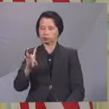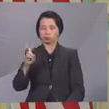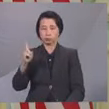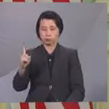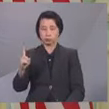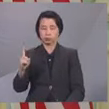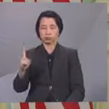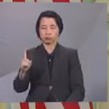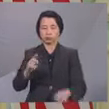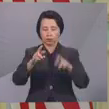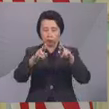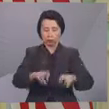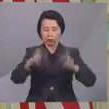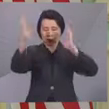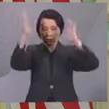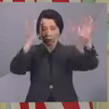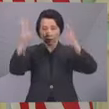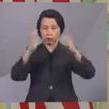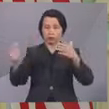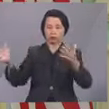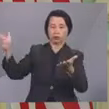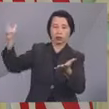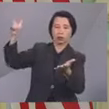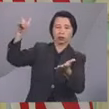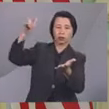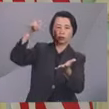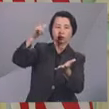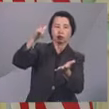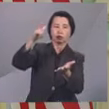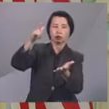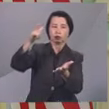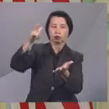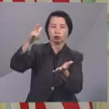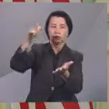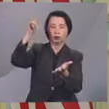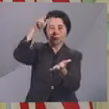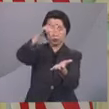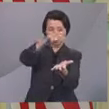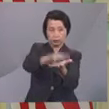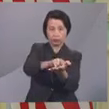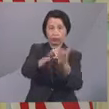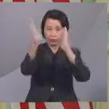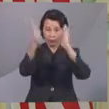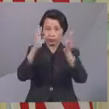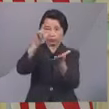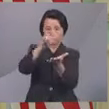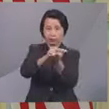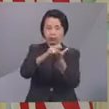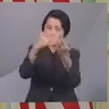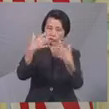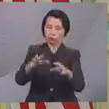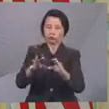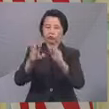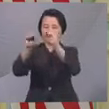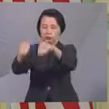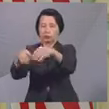39,481 rakyat Malaysia yang pulang ke tanah